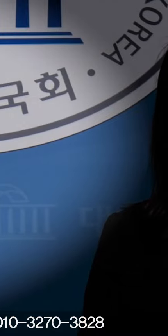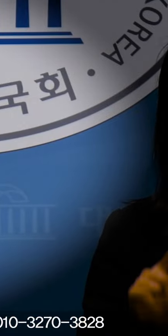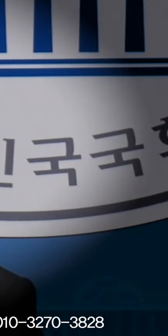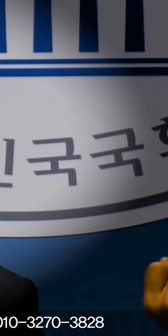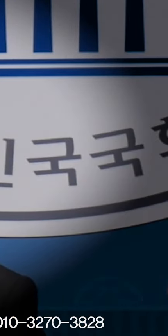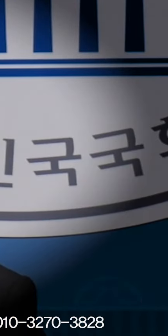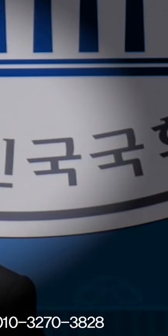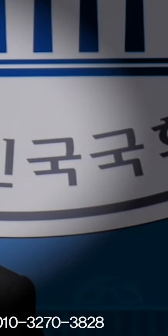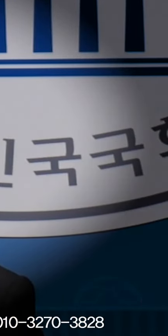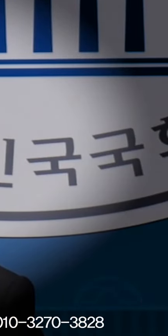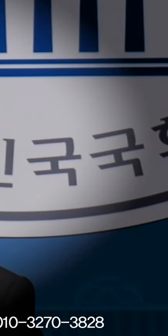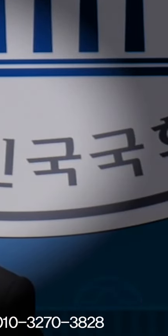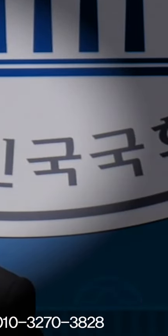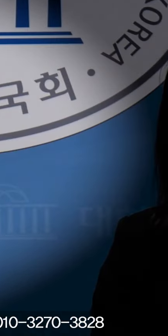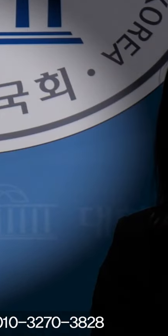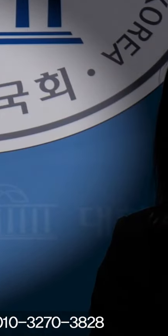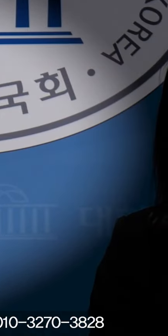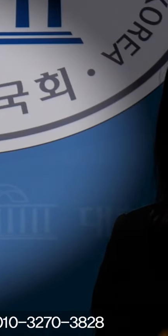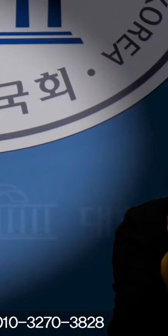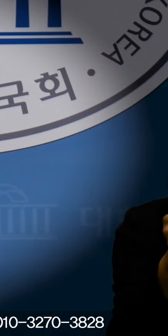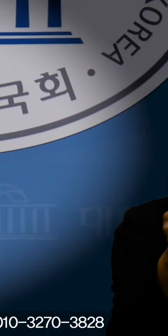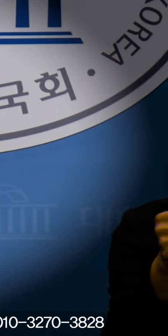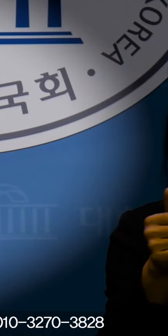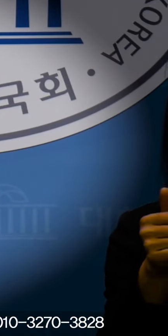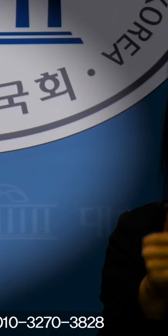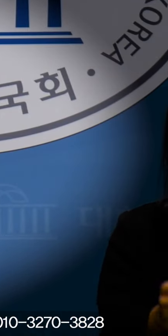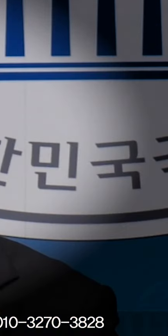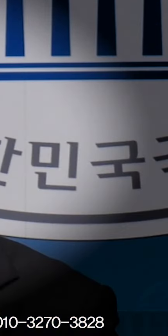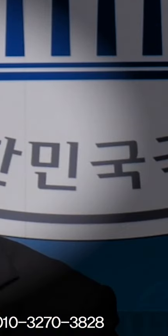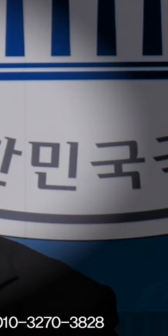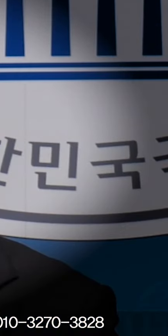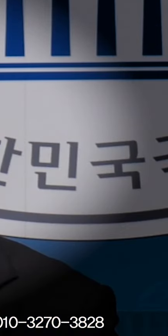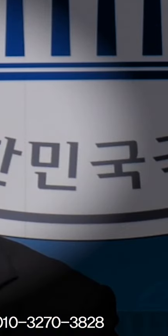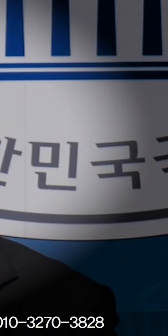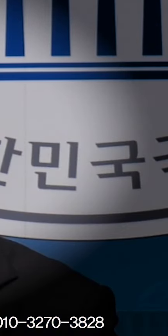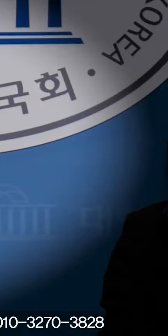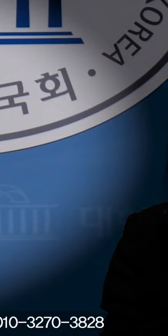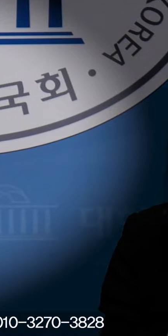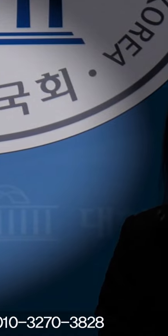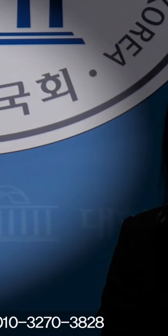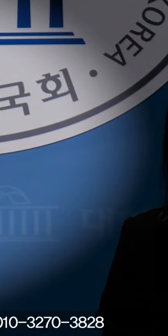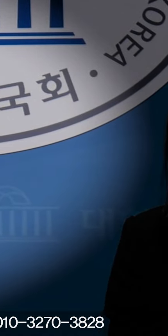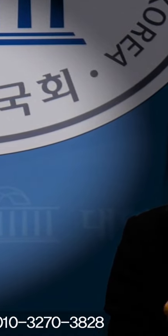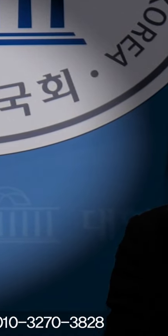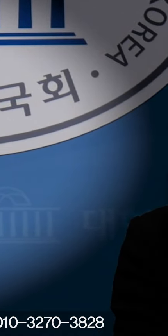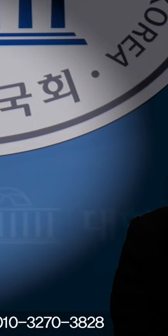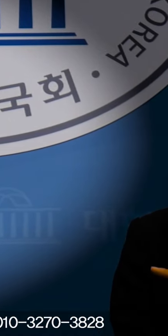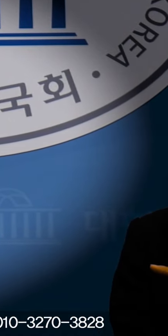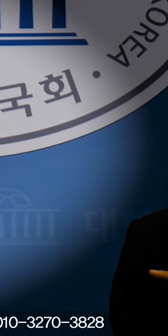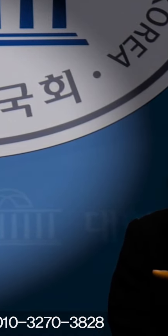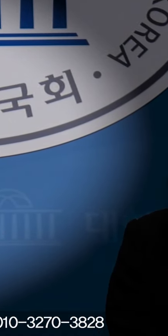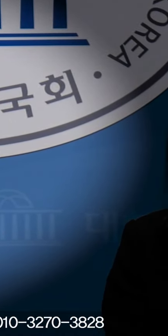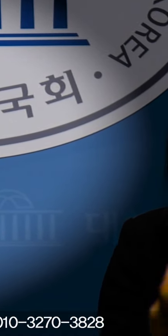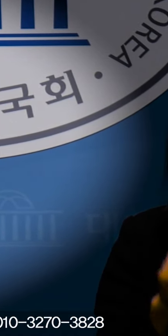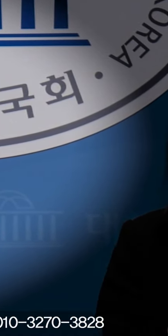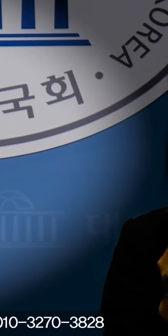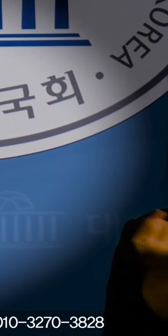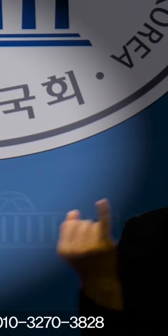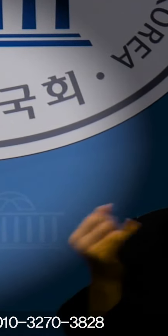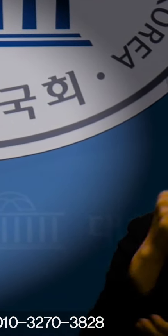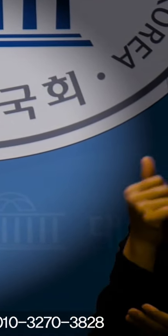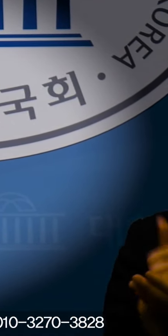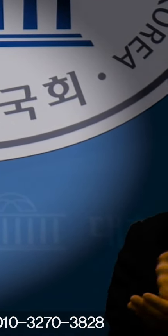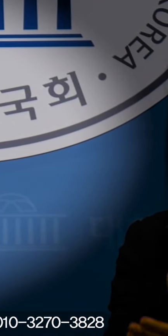김건희의 개, 검찰을 탄핵합니다. 한 대표는 쫄지 말고 칼을 빼십시오. 국민을 대신해 김건희